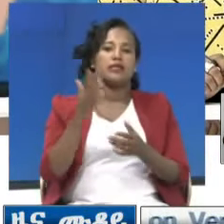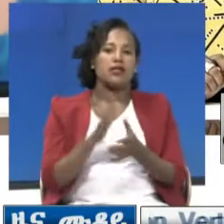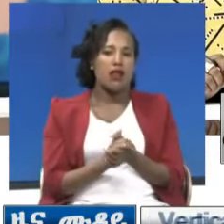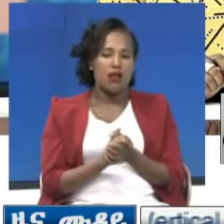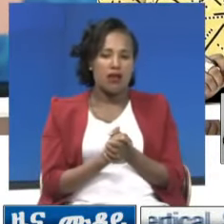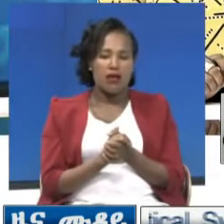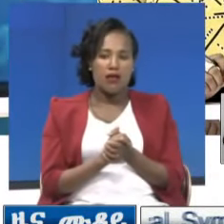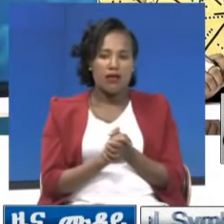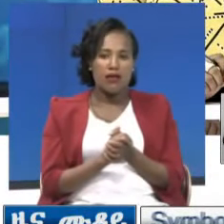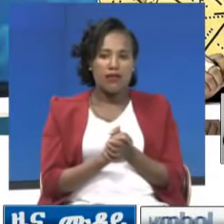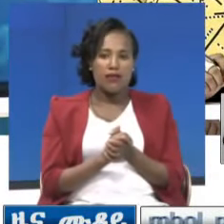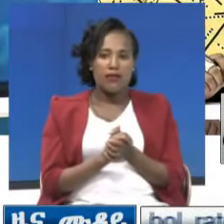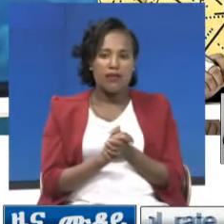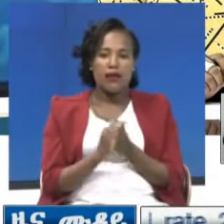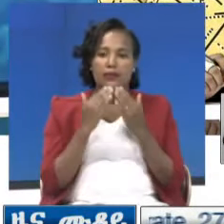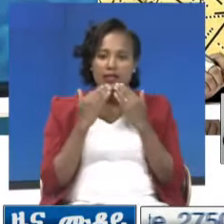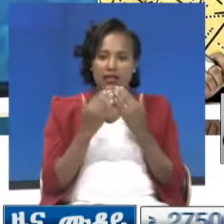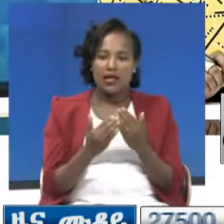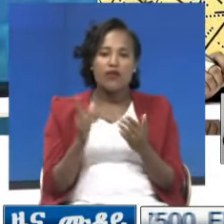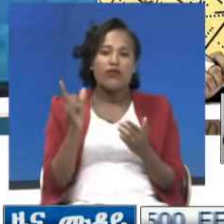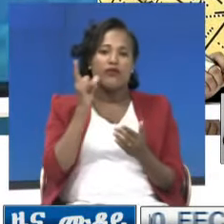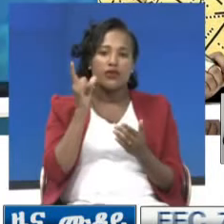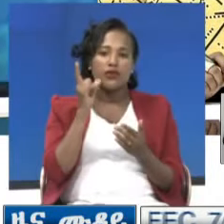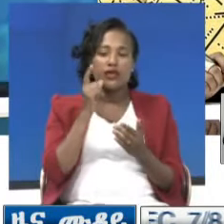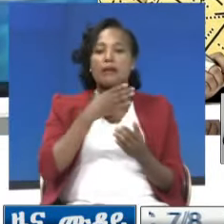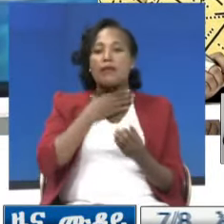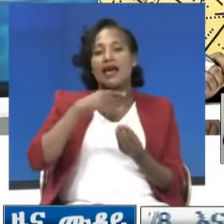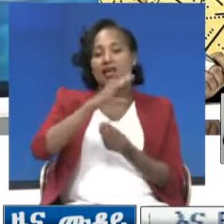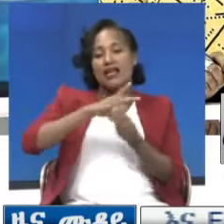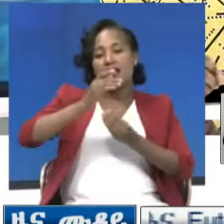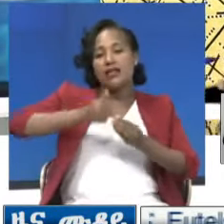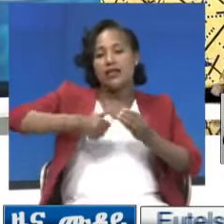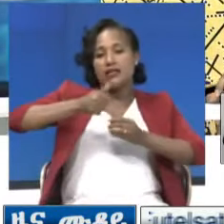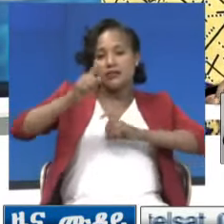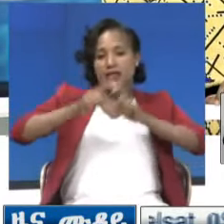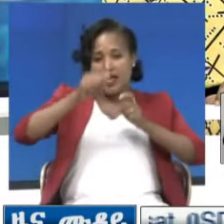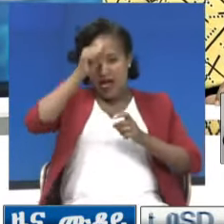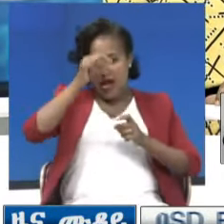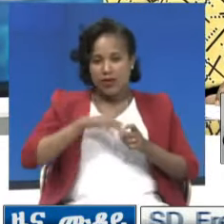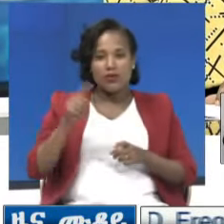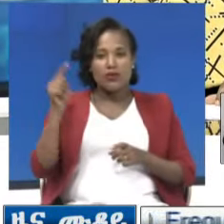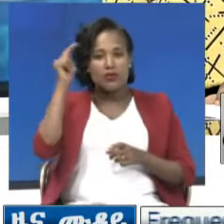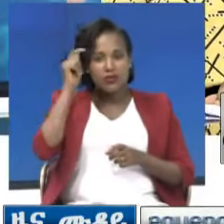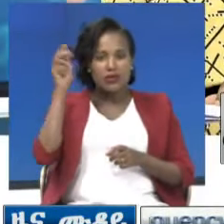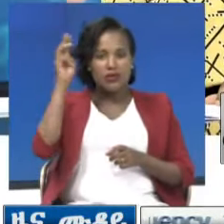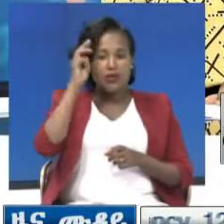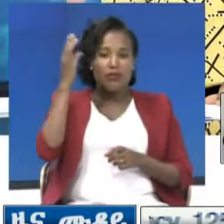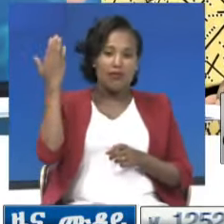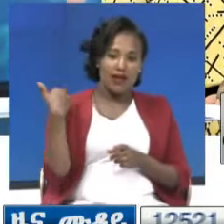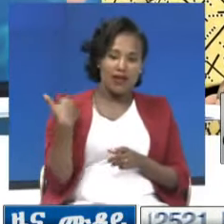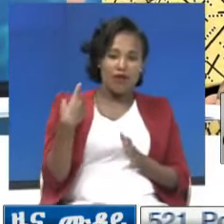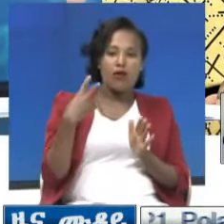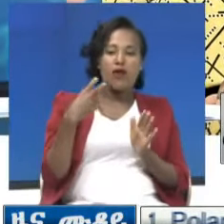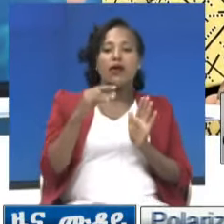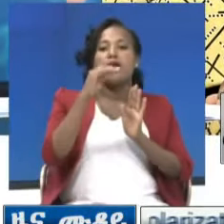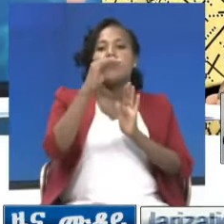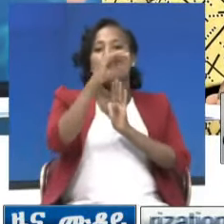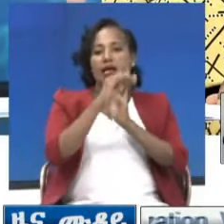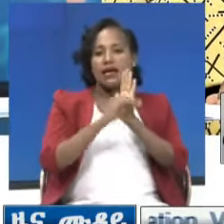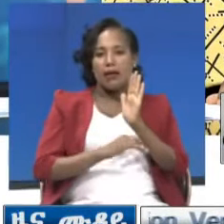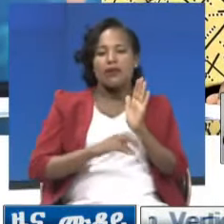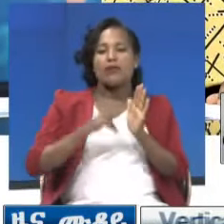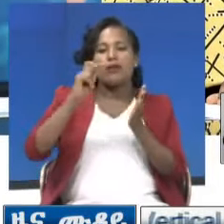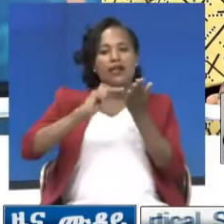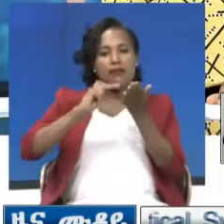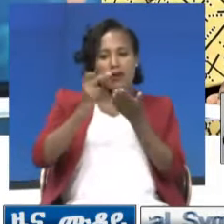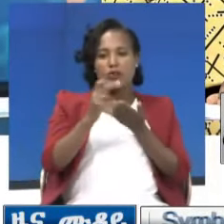አካፍለን። አመሰግናለሁ ፍኖተ። የአማራ ክልል ርዕሰ መስተዳድር አቶ ተመስገን ጥሩነህ ባለፈው መጋቢት ወር በደብረ